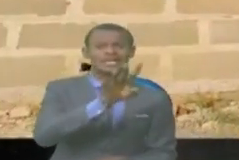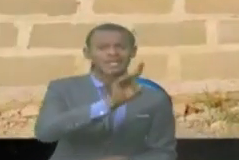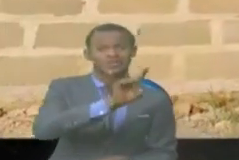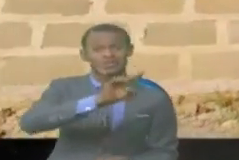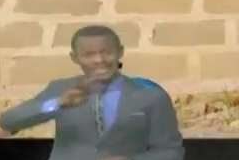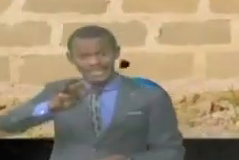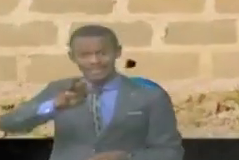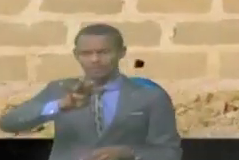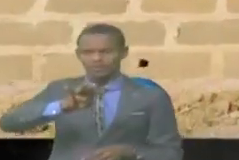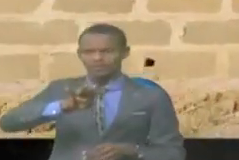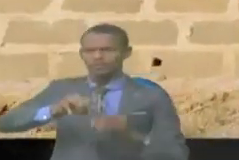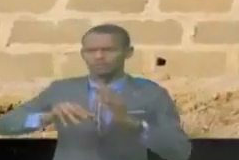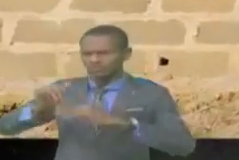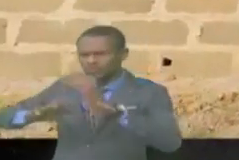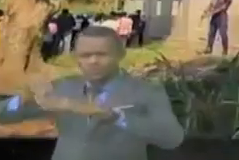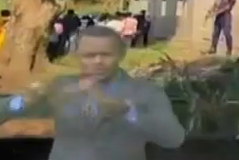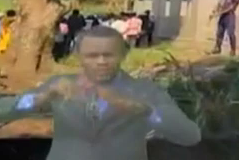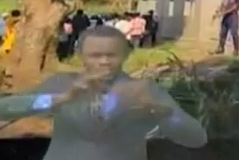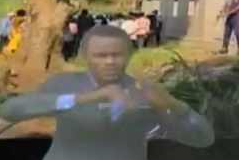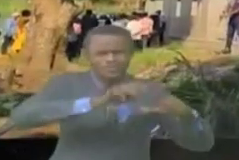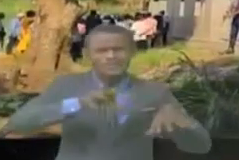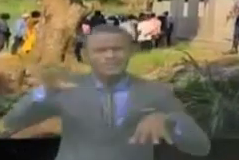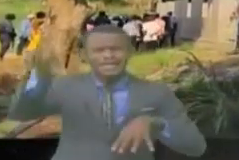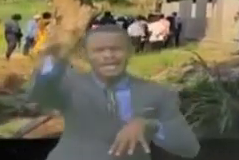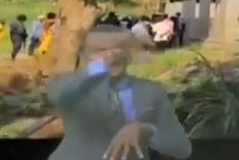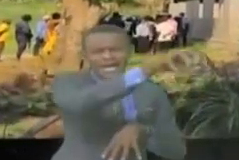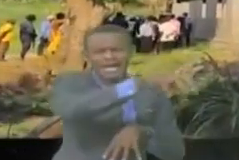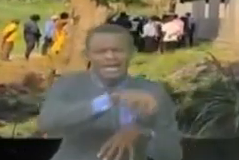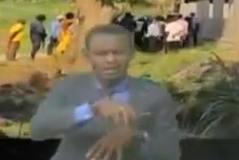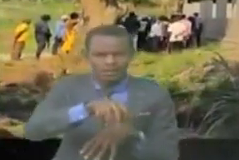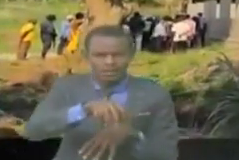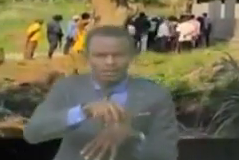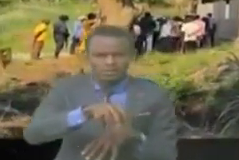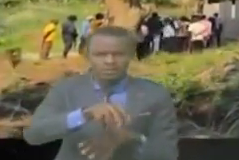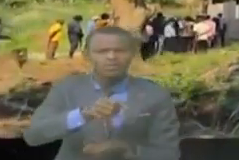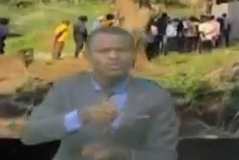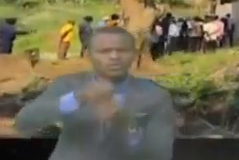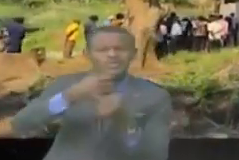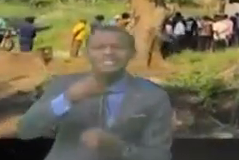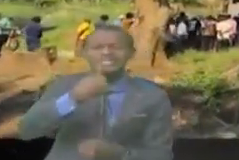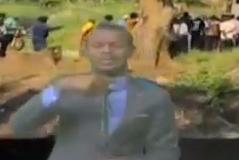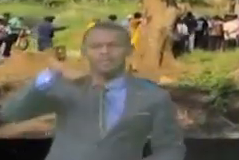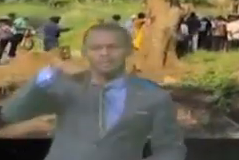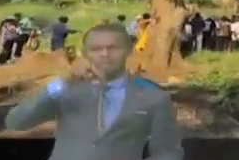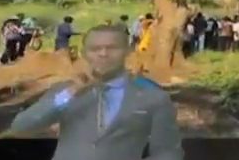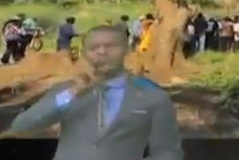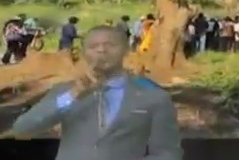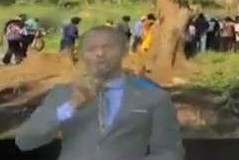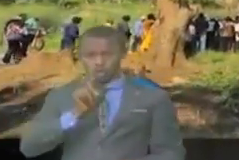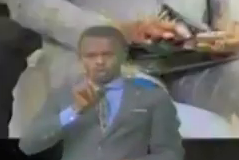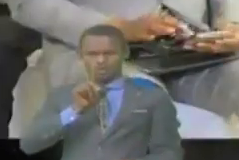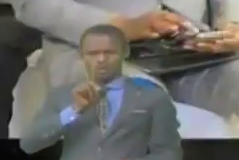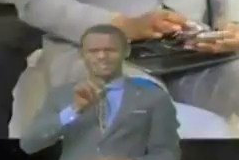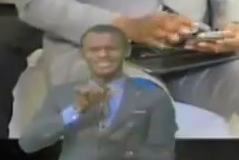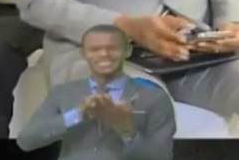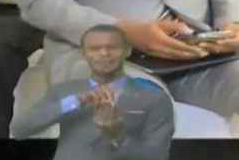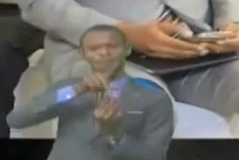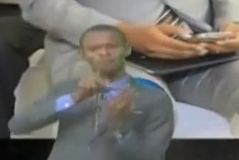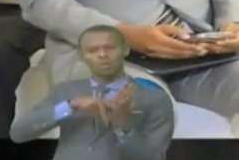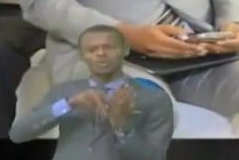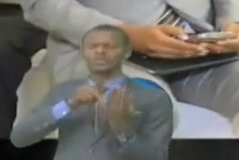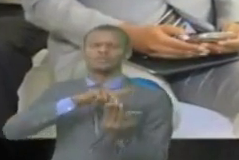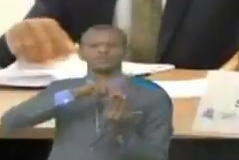70% dans les 9 provinces sous sa responsabilité dans la réalisation du PEDEL 145 territoires. Des